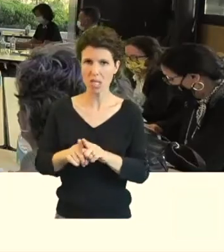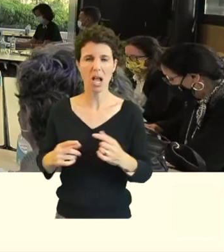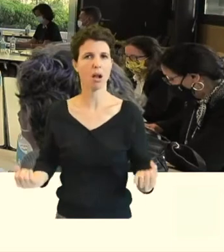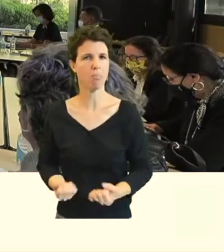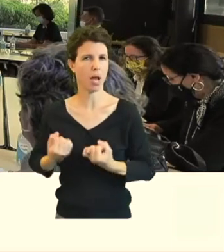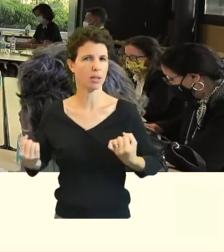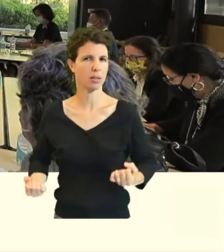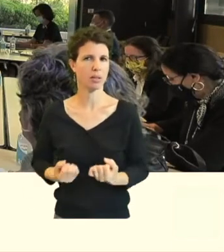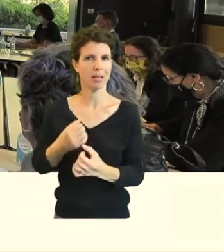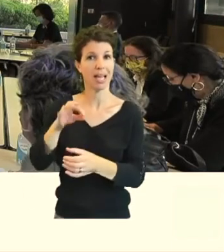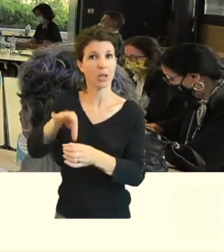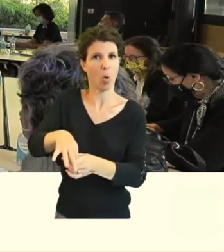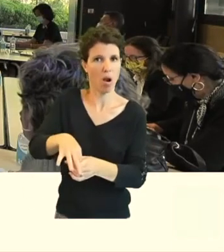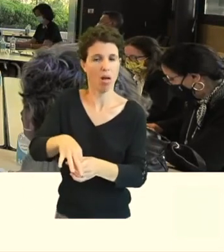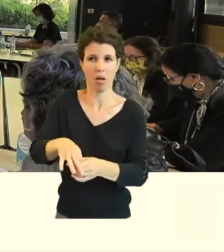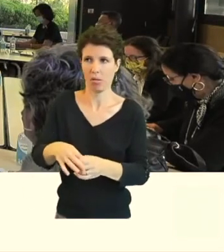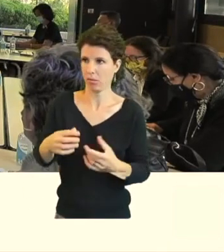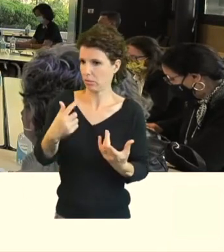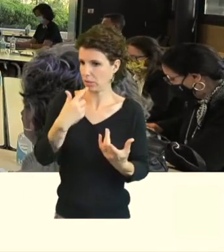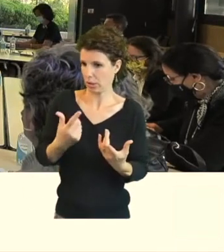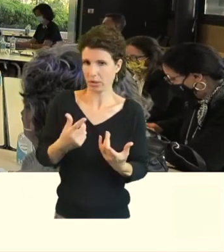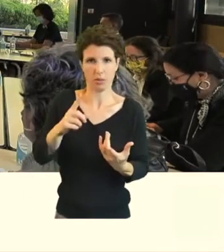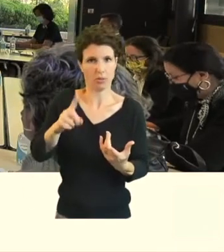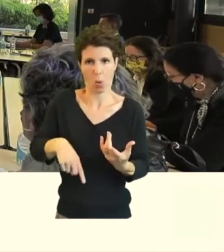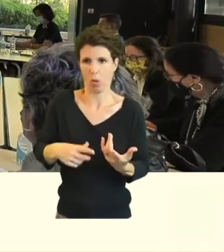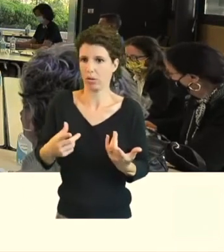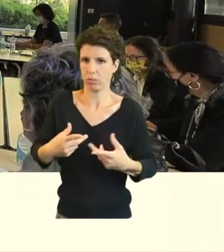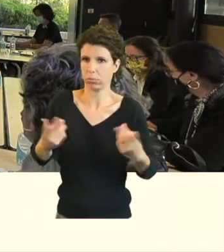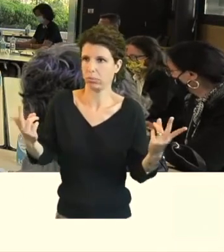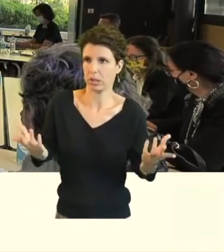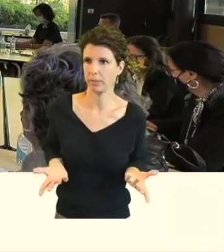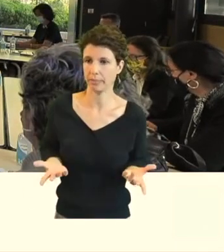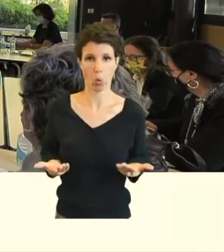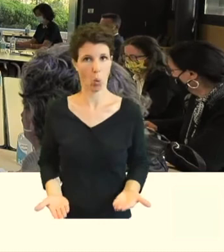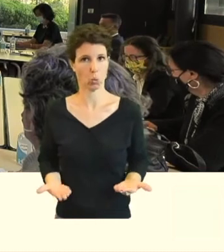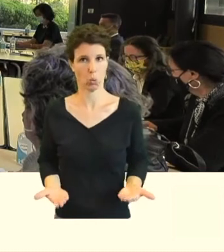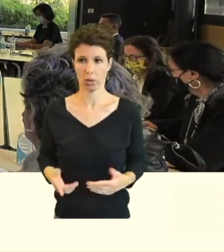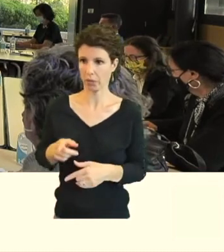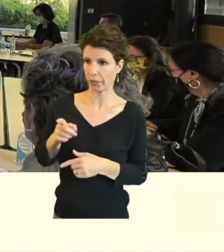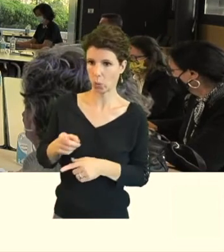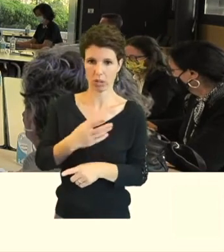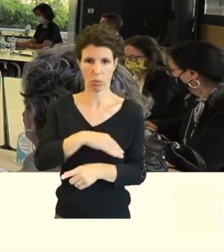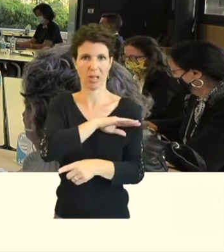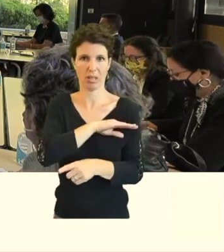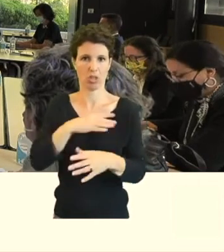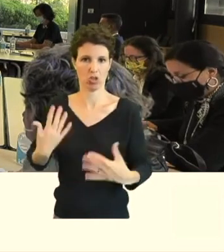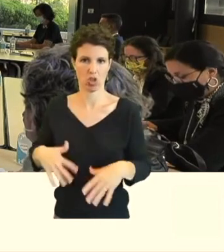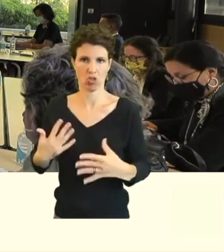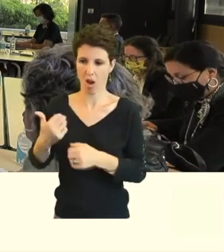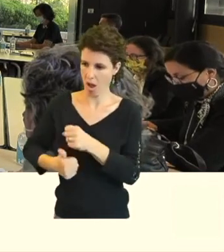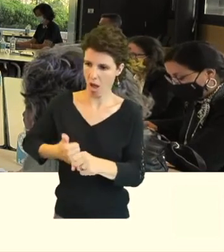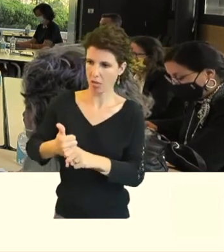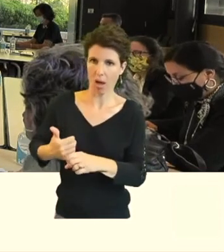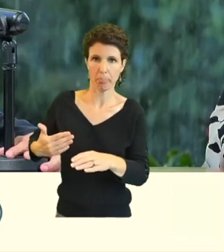ce soit sous une maîtrise d'ouvrage publique. Donc, aujourd'hui, vous êtes en responsabilité. Il y a un an qui est passé. Donc,